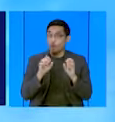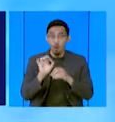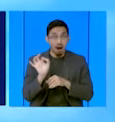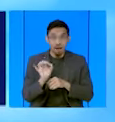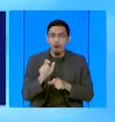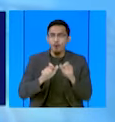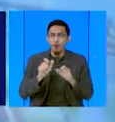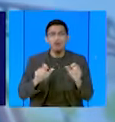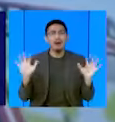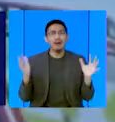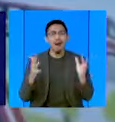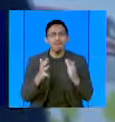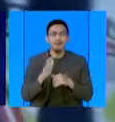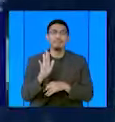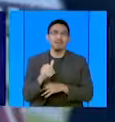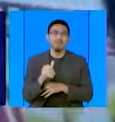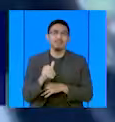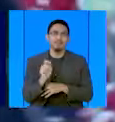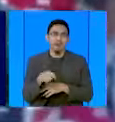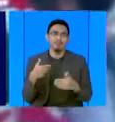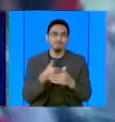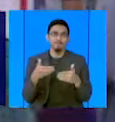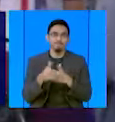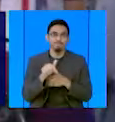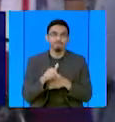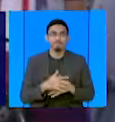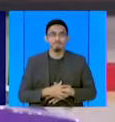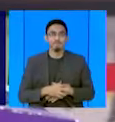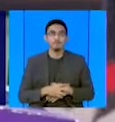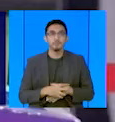lagi promo, pengguna jasa transportasi ini tetap ramai.